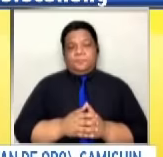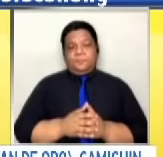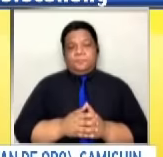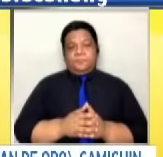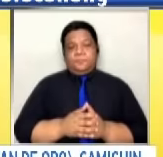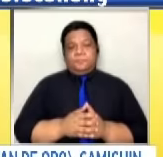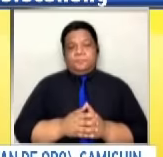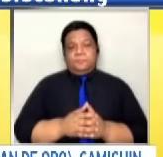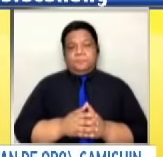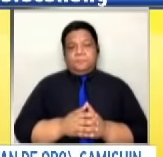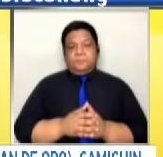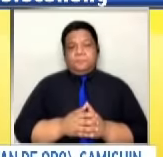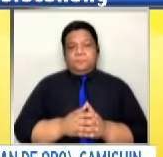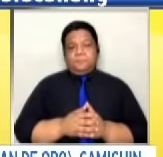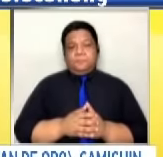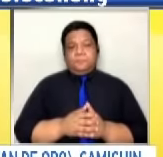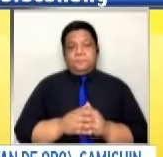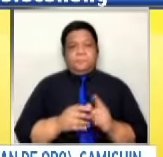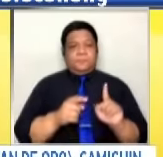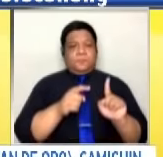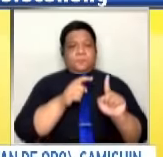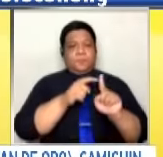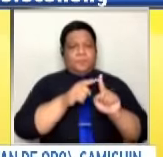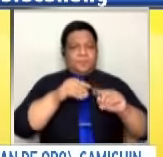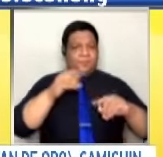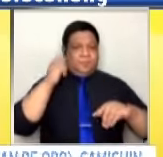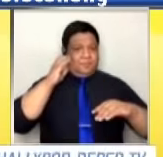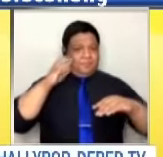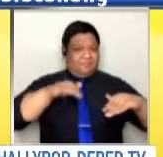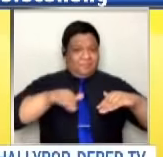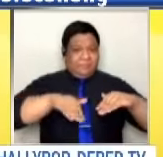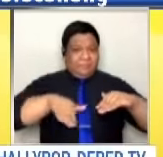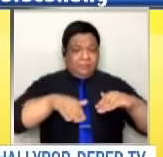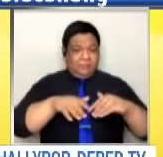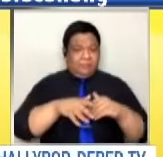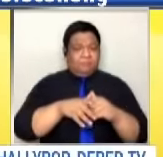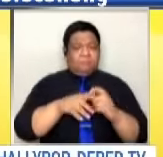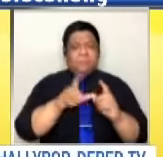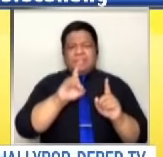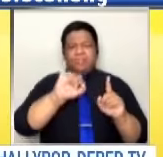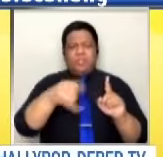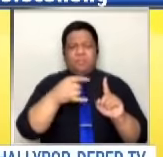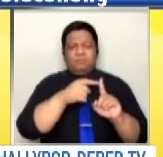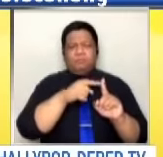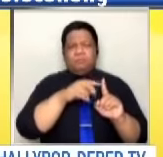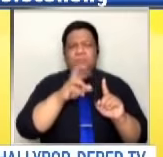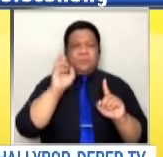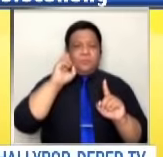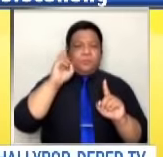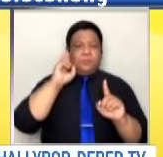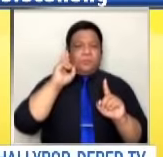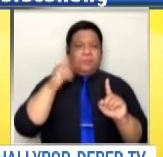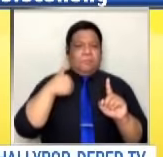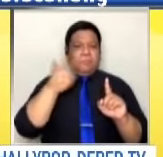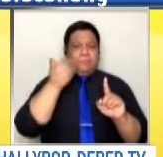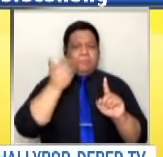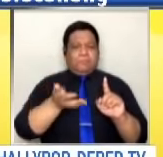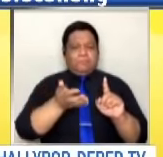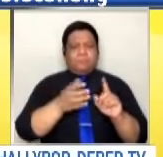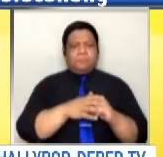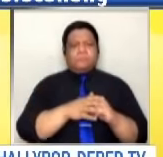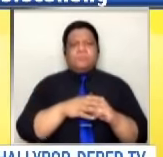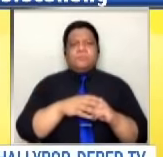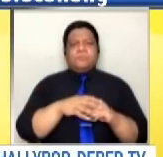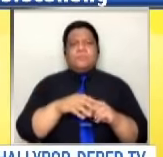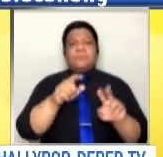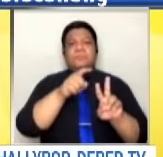Isang radio DJ ang patay matapos barilin ang kanyang bodyguard sa Bohol. Nasawi naman ang isang babaeng sales agent matapos